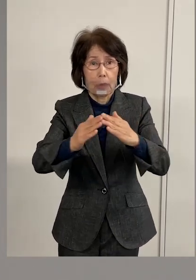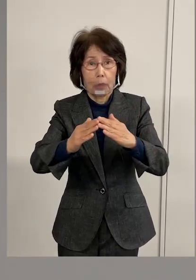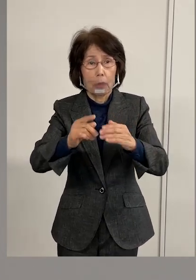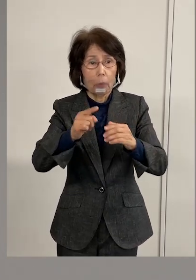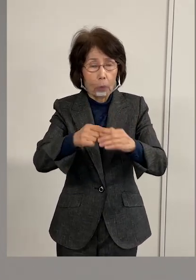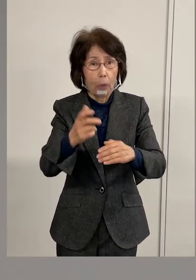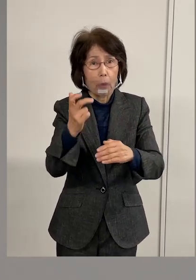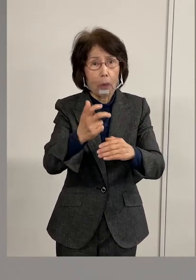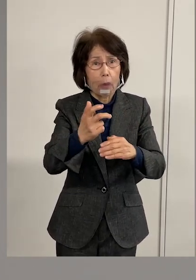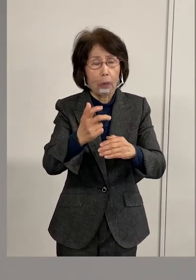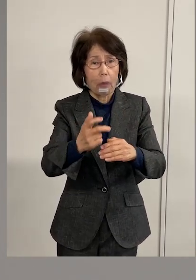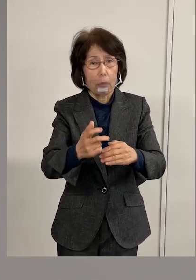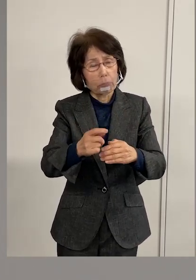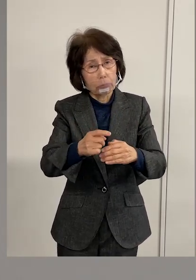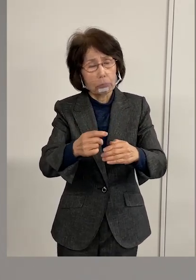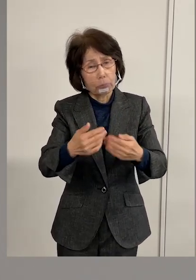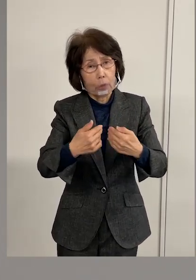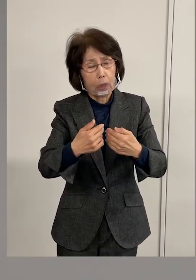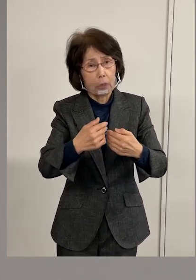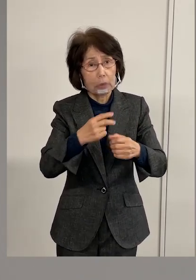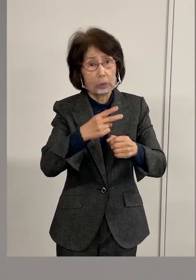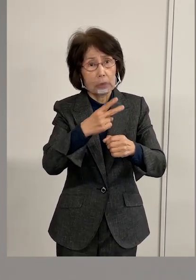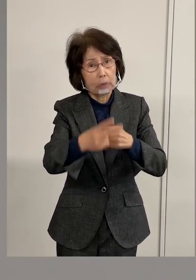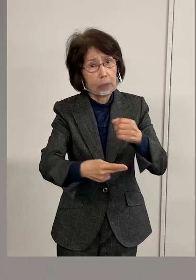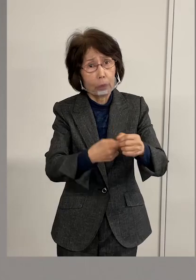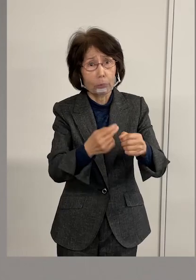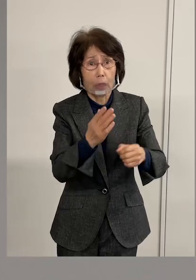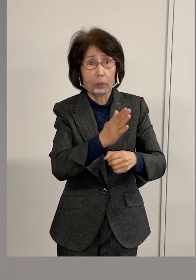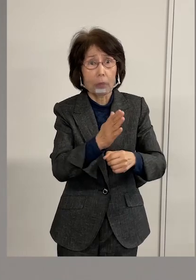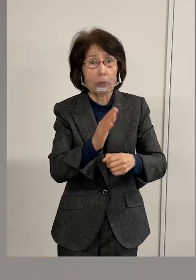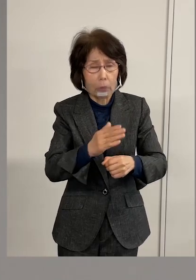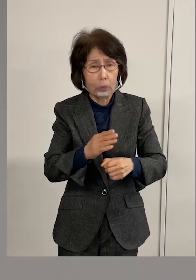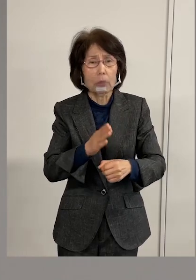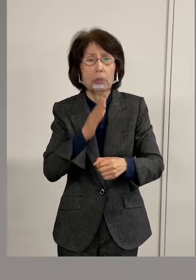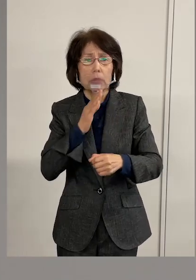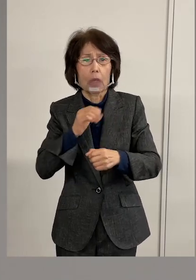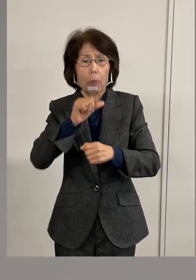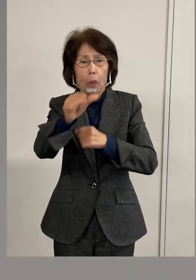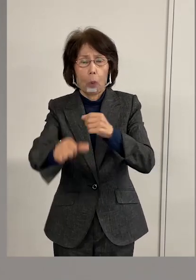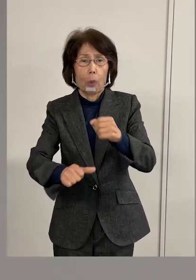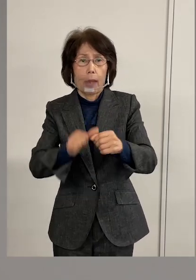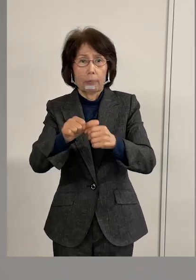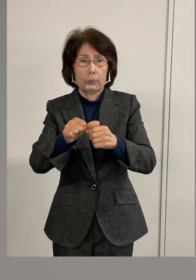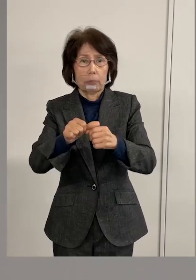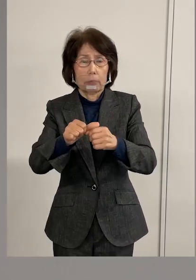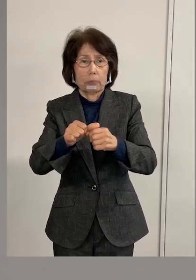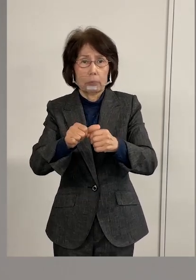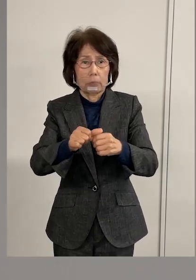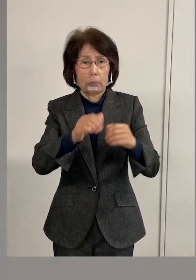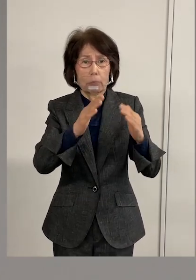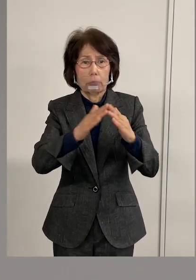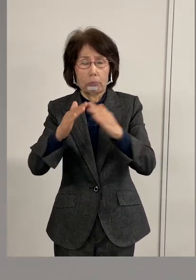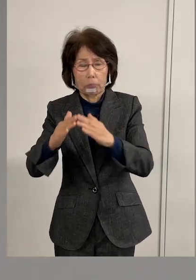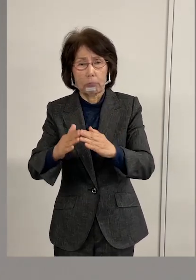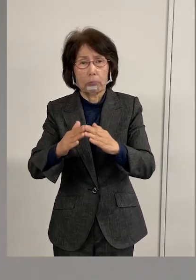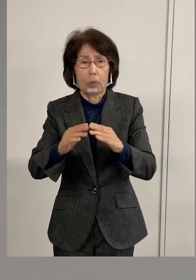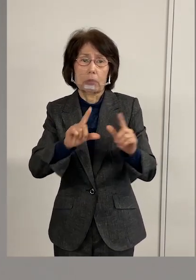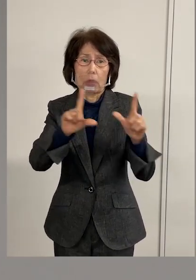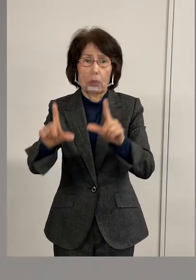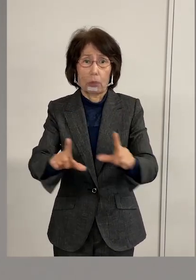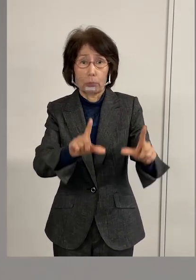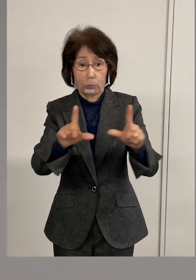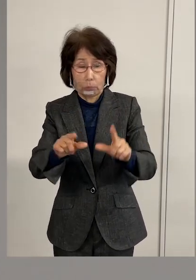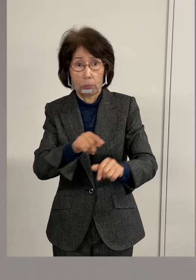年なんですけど、だいたい5年ぐらい、そのグラウンドで仮設を作って、仮設住宅へ一回入っていただい